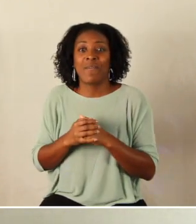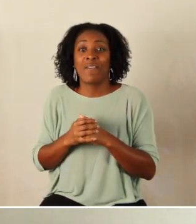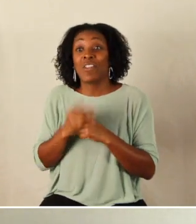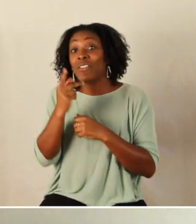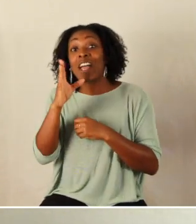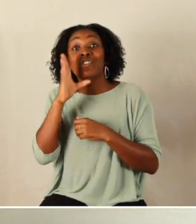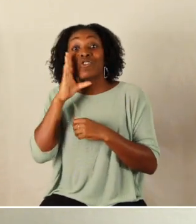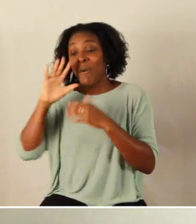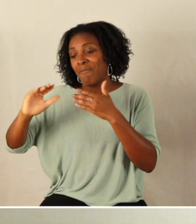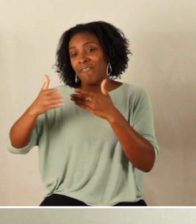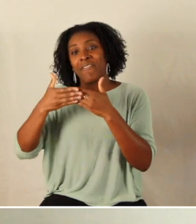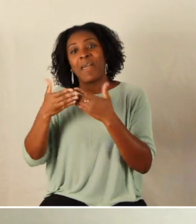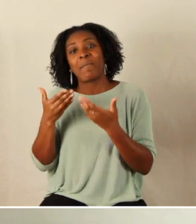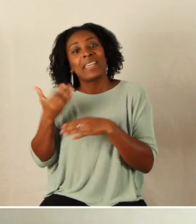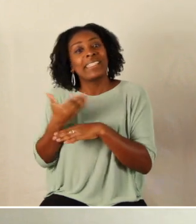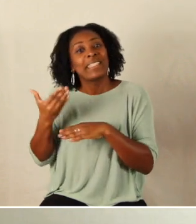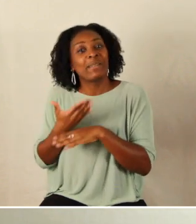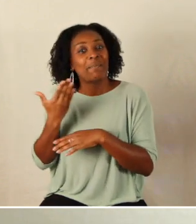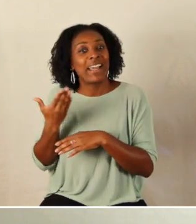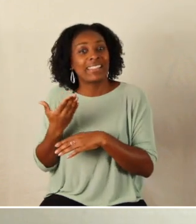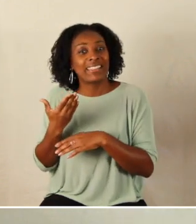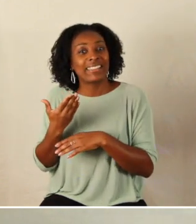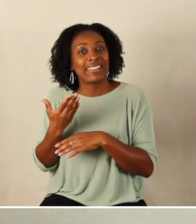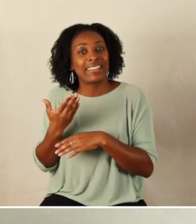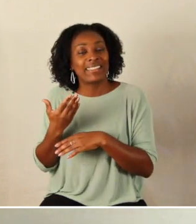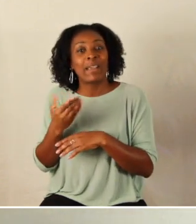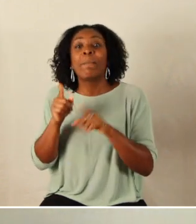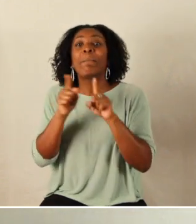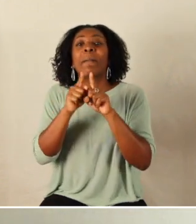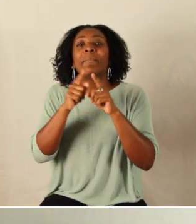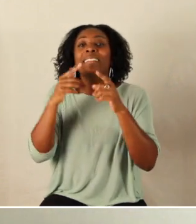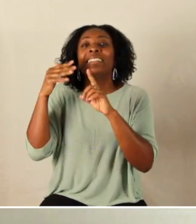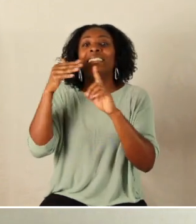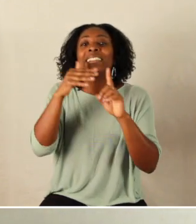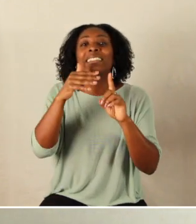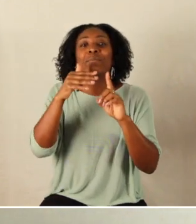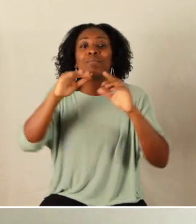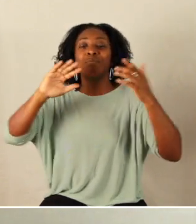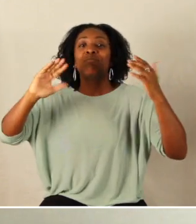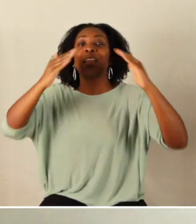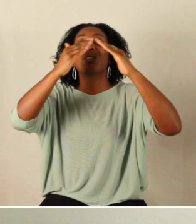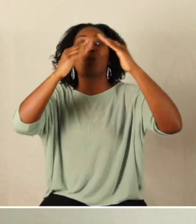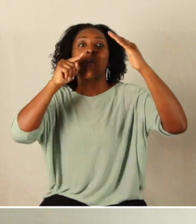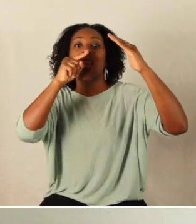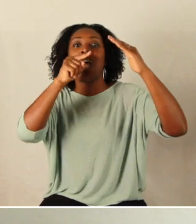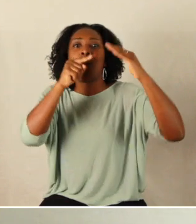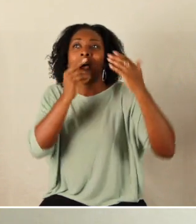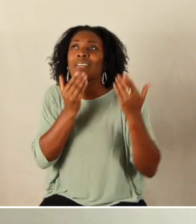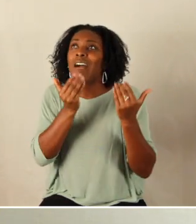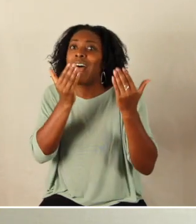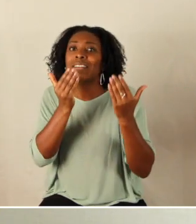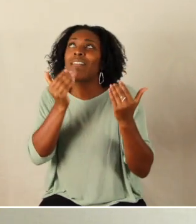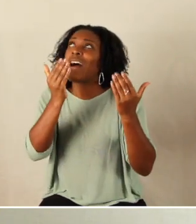secret? Comme on le voit dans la chambre haute, quand les disciples ont attendu la promesse